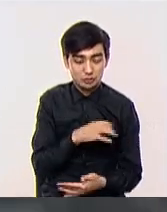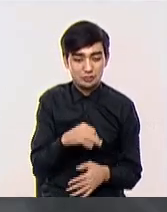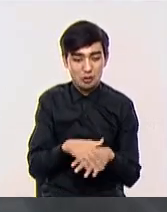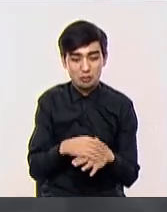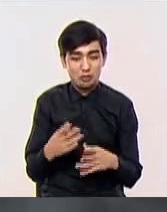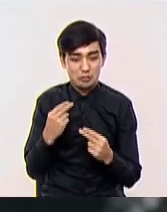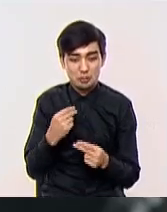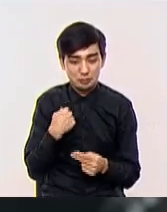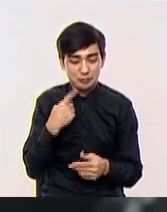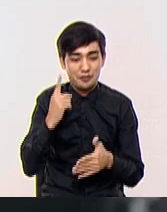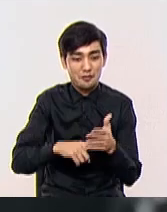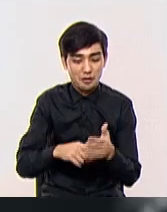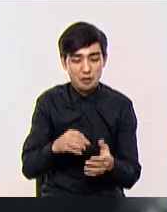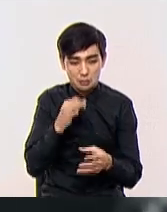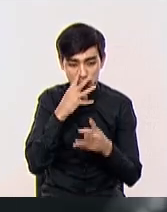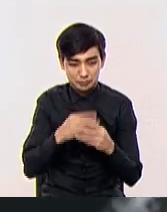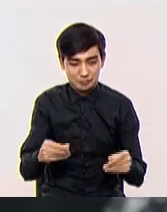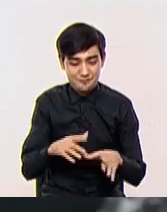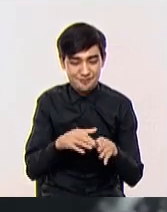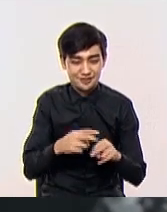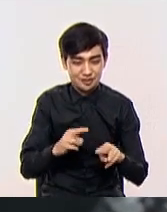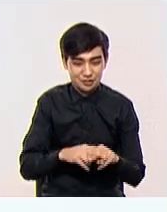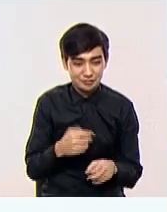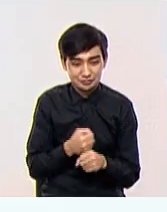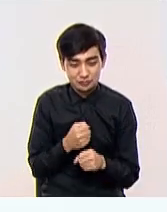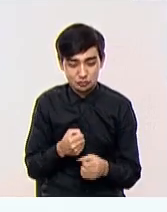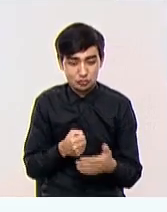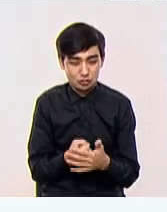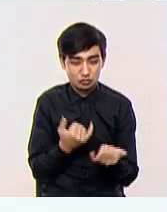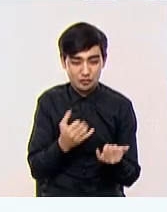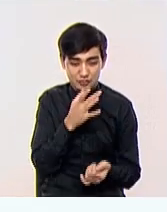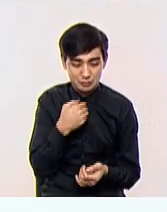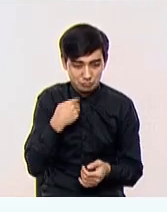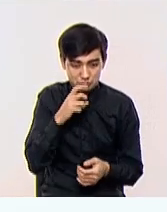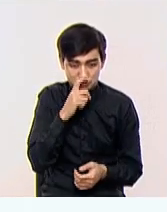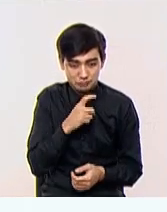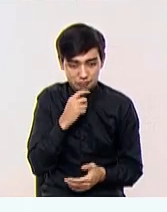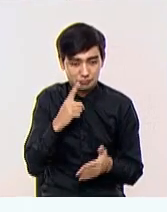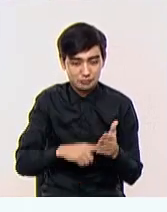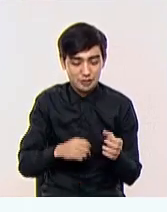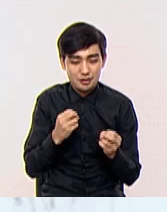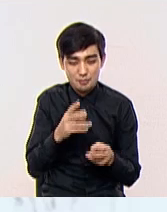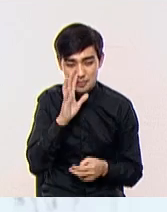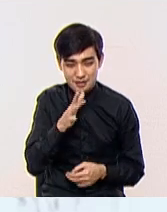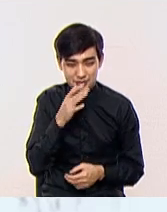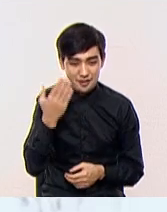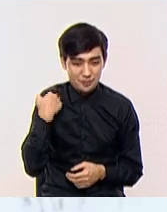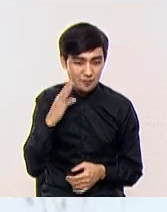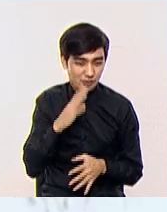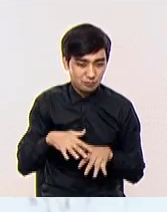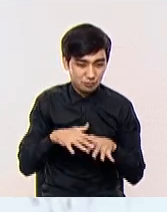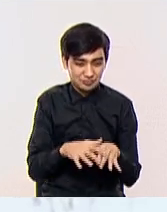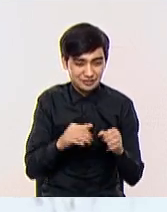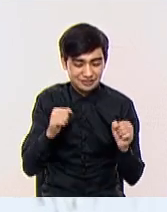үміттендіріп артынан хабарсыз кеткен билік өкілдерінің әрекетін әлі күнге түсінбей жүргендерін айтады. Қазір тұрғындар 5 жыл бұрын суға кеткен